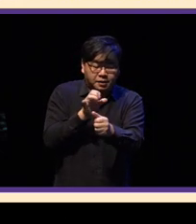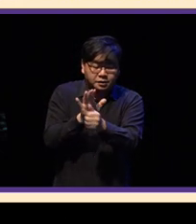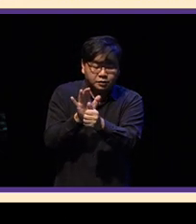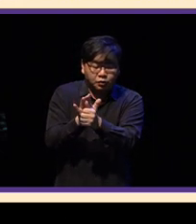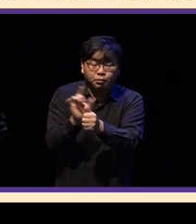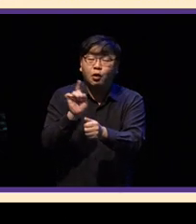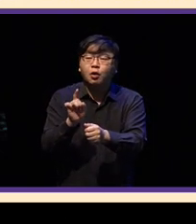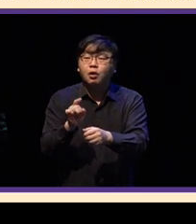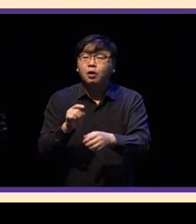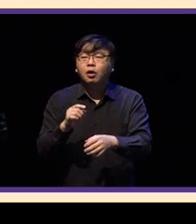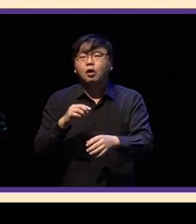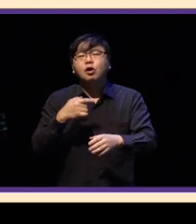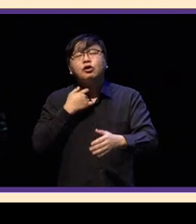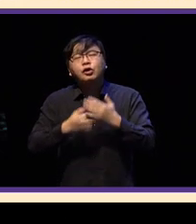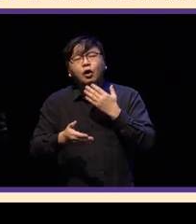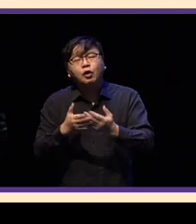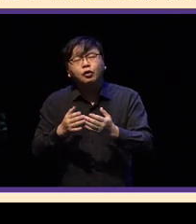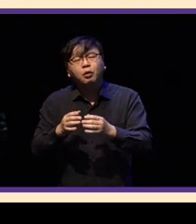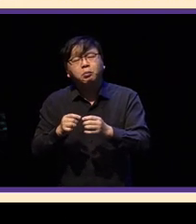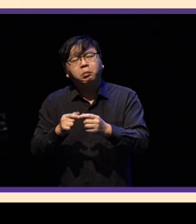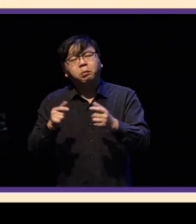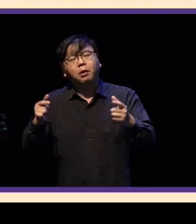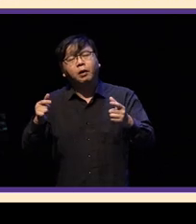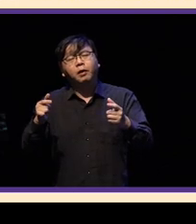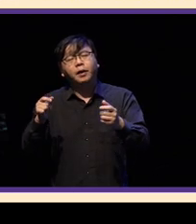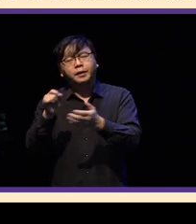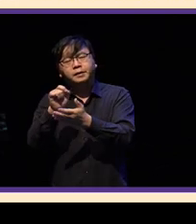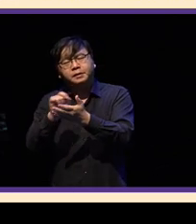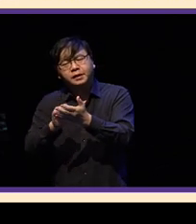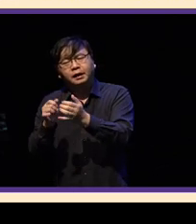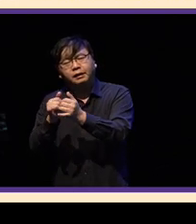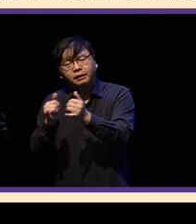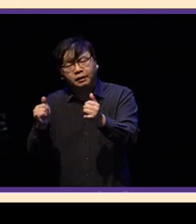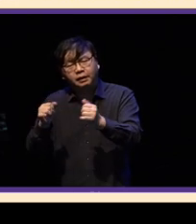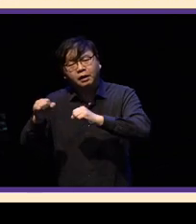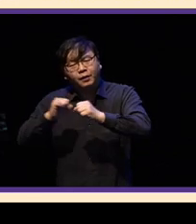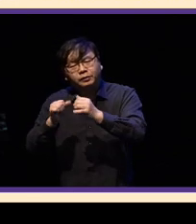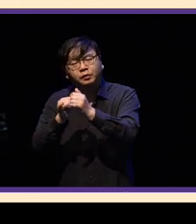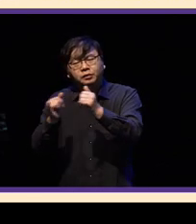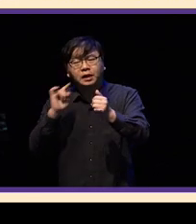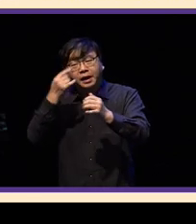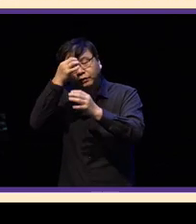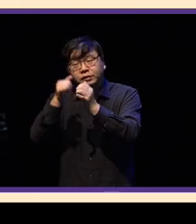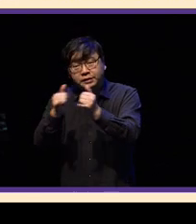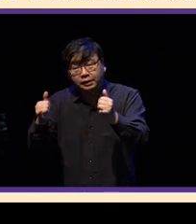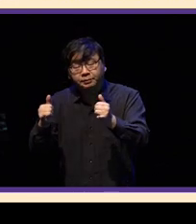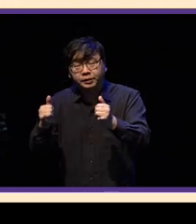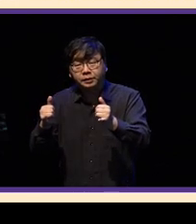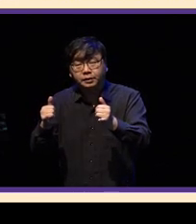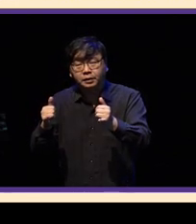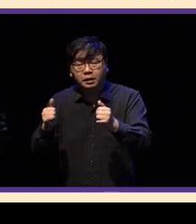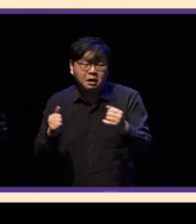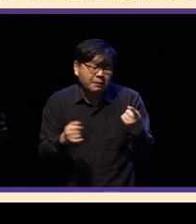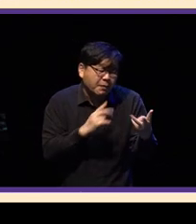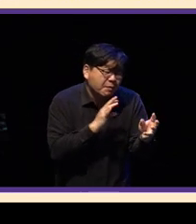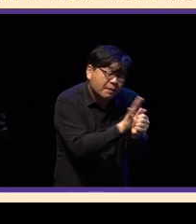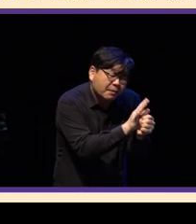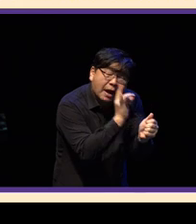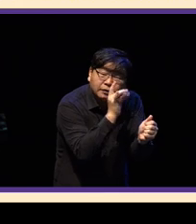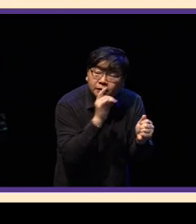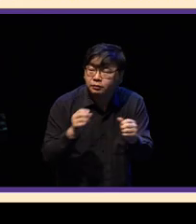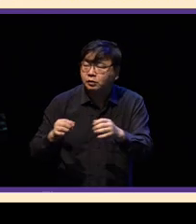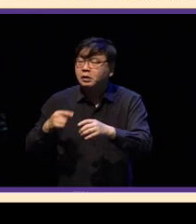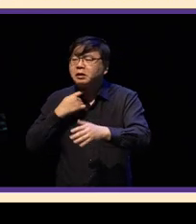사업인데 저희 우리나라에 굉장히 많은 중견 작가분들이 계십니다. 그래서 너무 일방적으로 몇 분만 혜택을 받을 수 없기